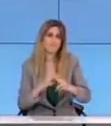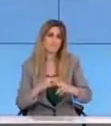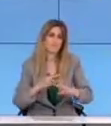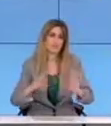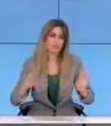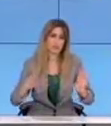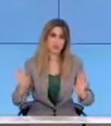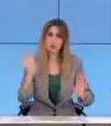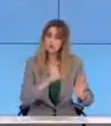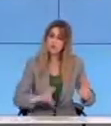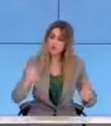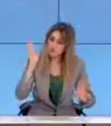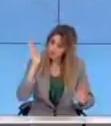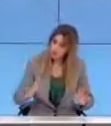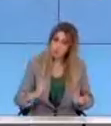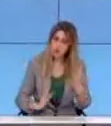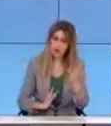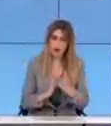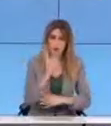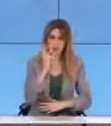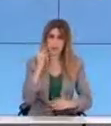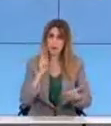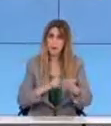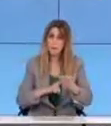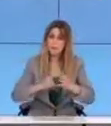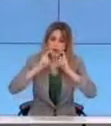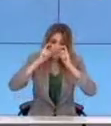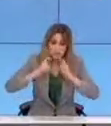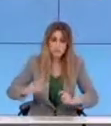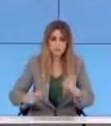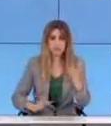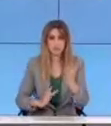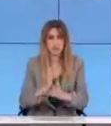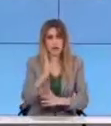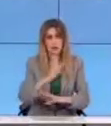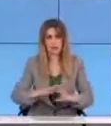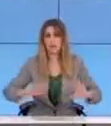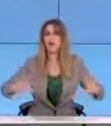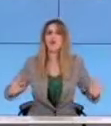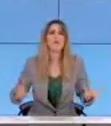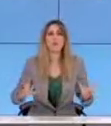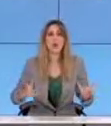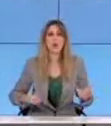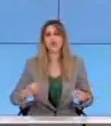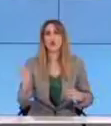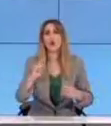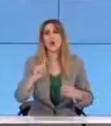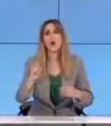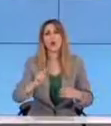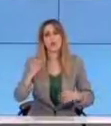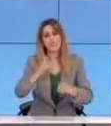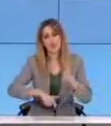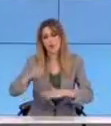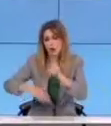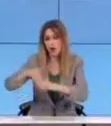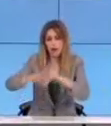να αναπτυχθεί όχι σε ένα πλαίσιο άναρχης και ακραίας εκμετάλλευσης του φυσικού πλούτου και των